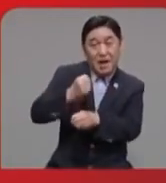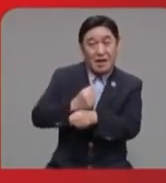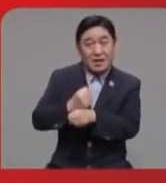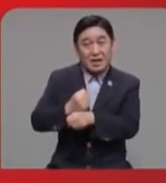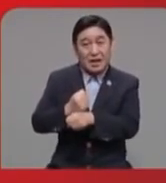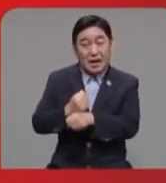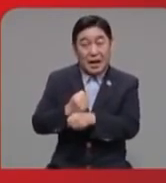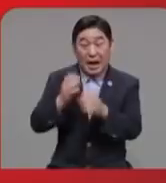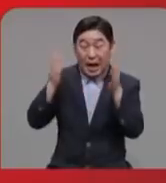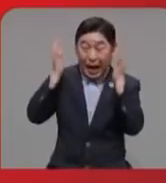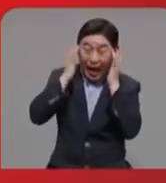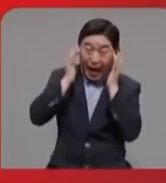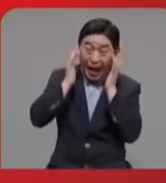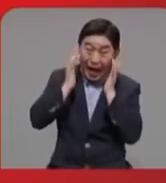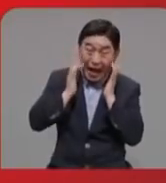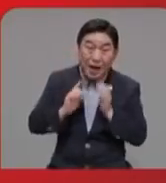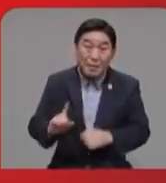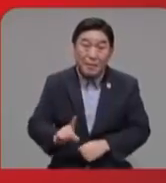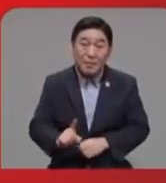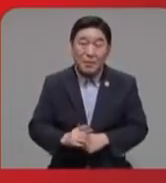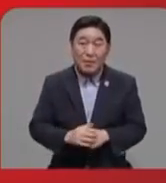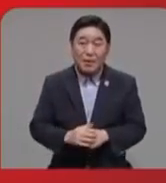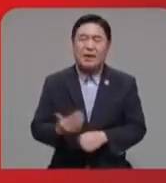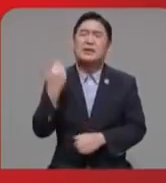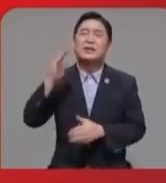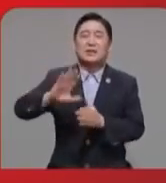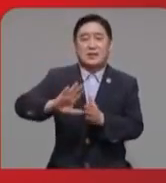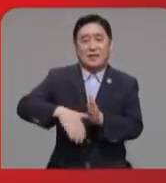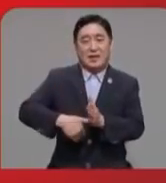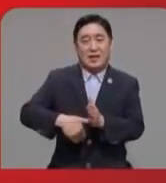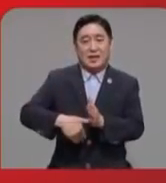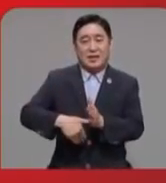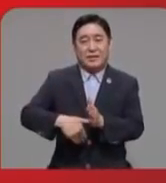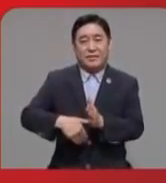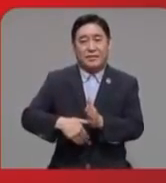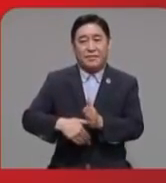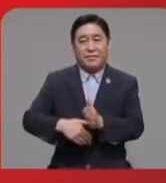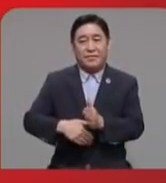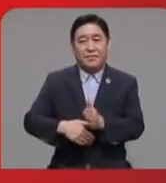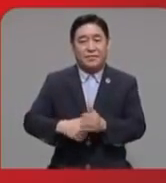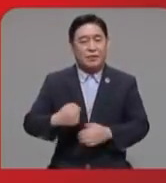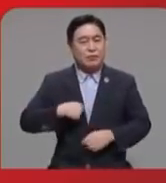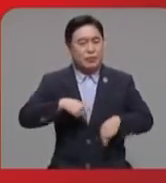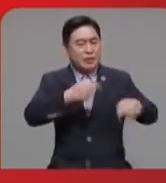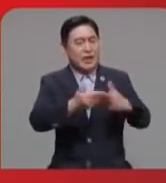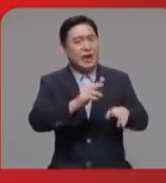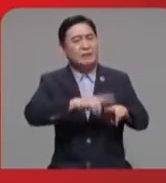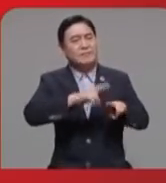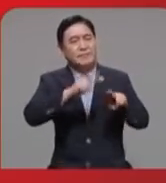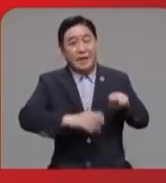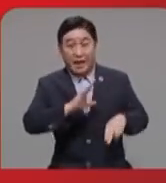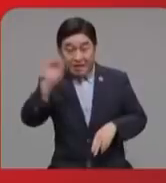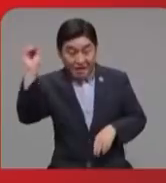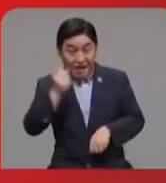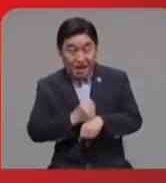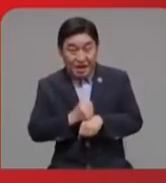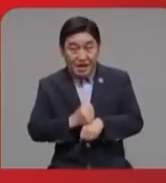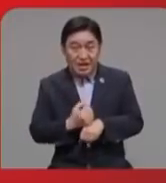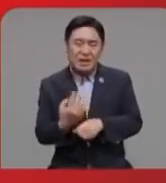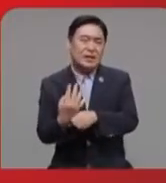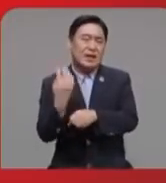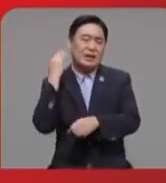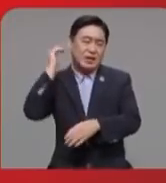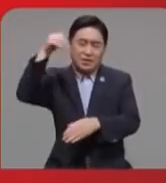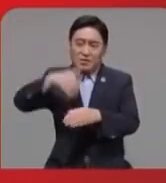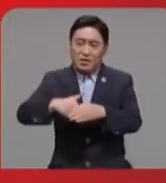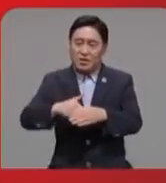재생시키느라고 얼마나 피눈물을 흘렸습니까? 그때 우리 당 깨고 나가셨지 않습니까? 4년 전